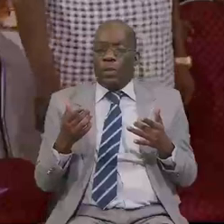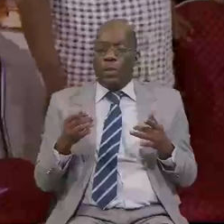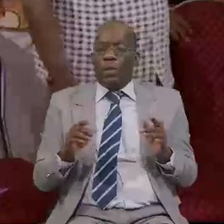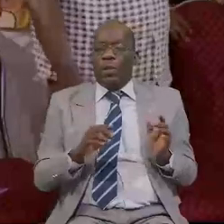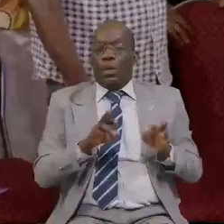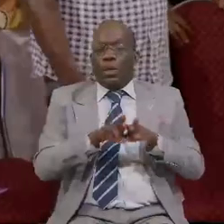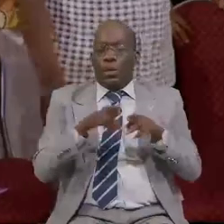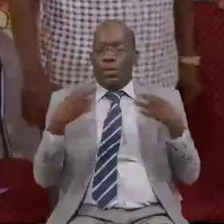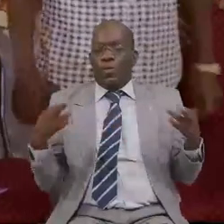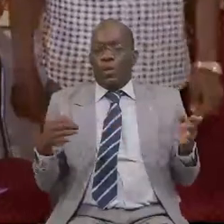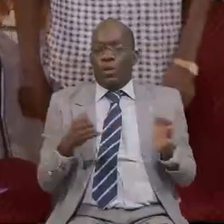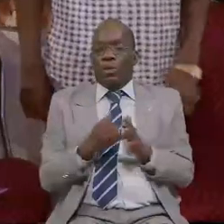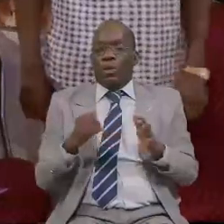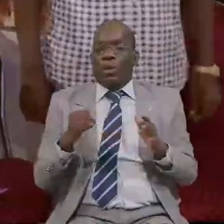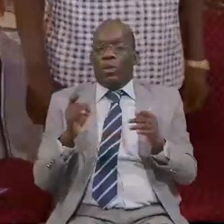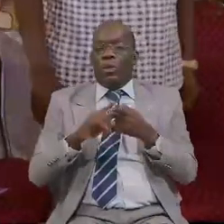expose-le au Seigneur.